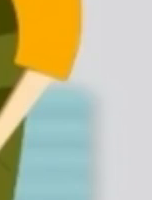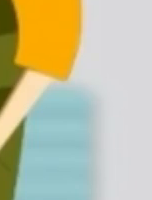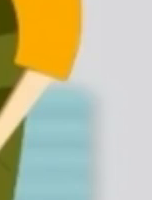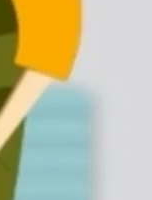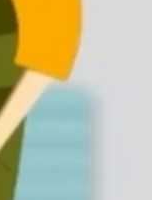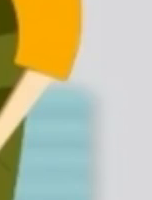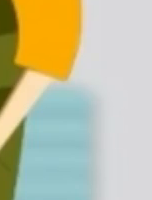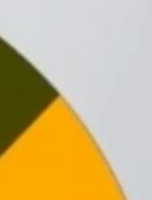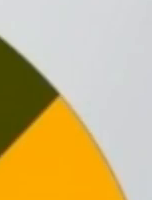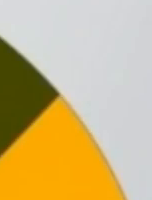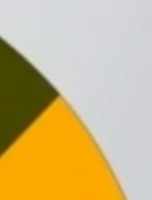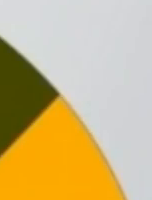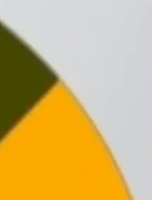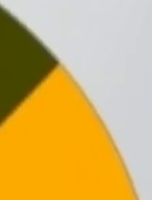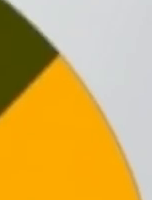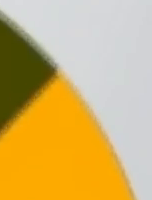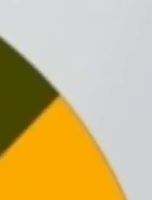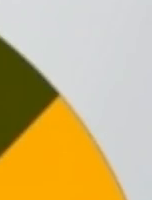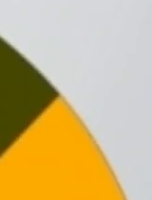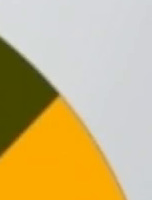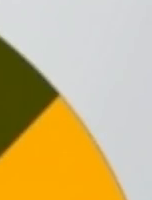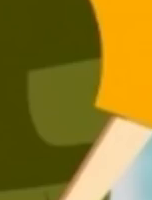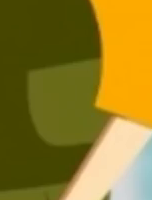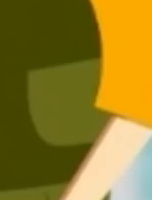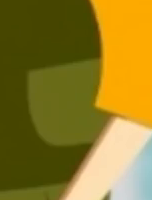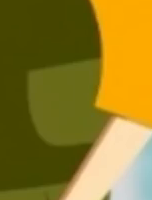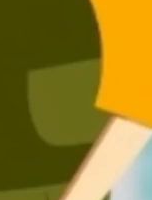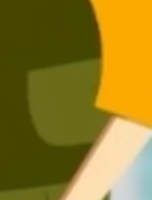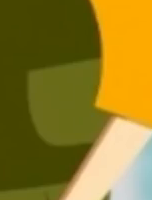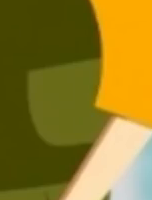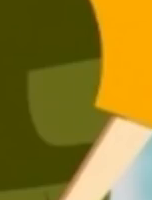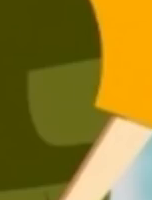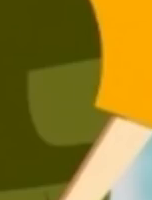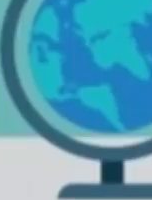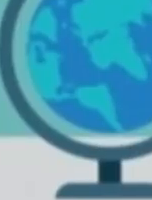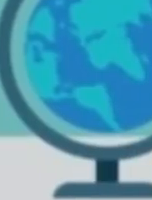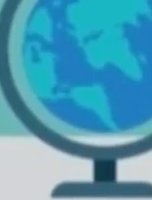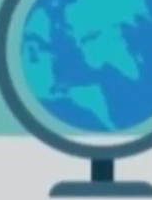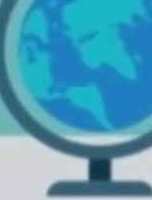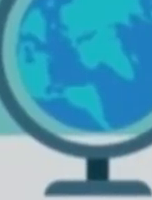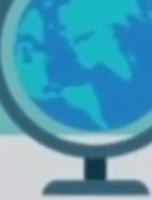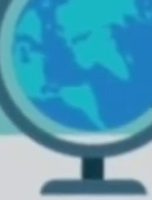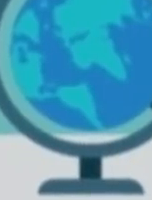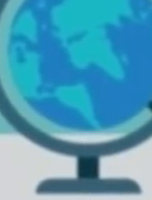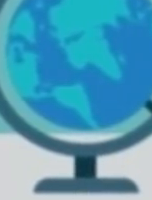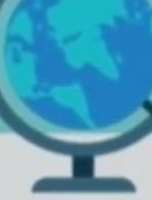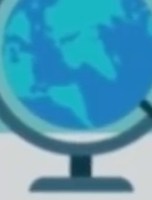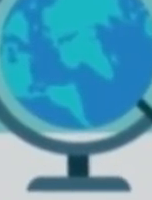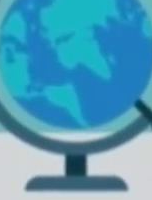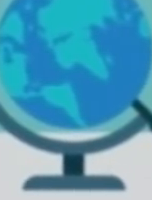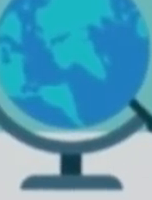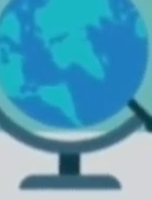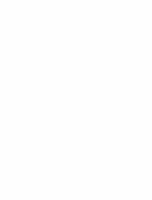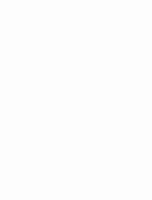უნდა შეიძინოთო. ეს რანაირი გარანტიაა? ევროკავშირში ასეთი ხელშეკრულებები ბათილია და მომხმარებელს ყოველთვის